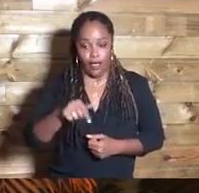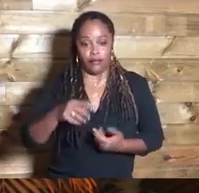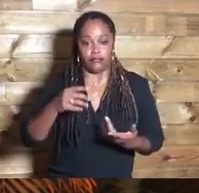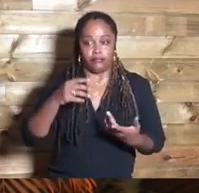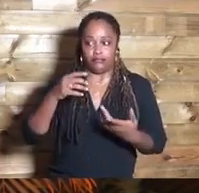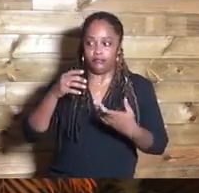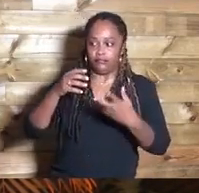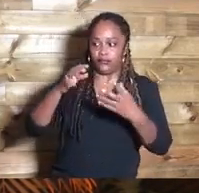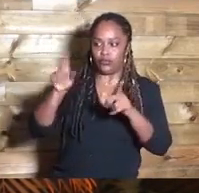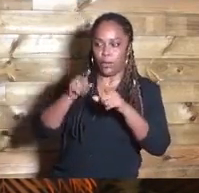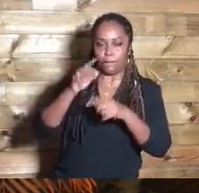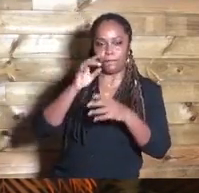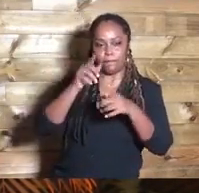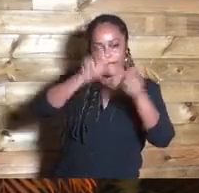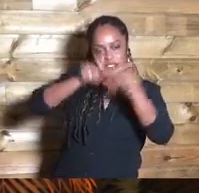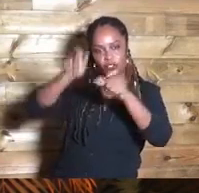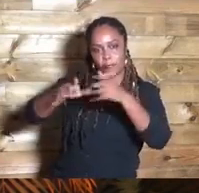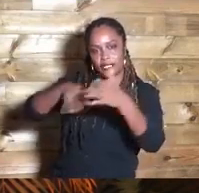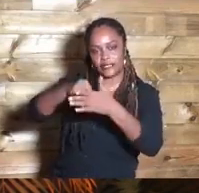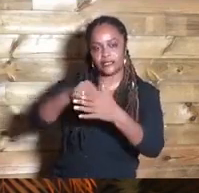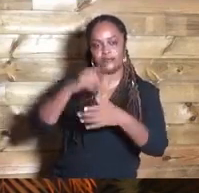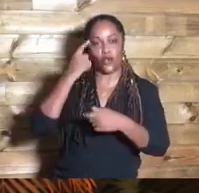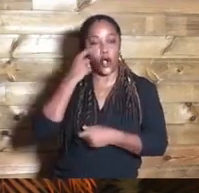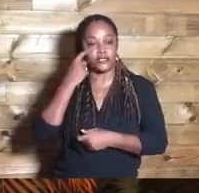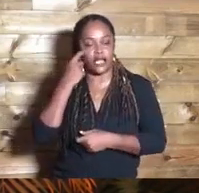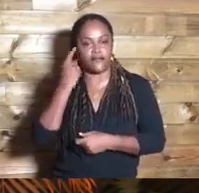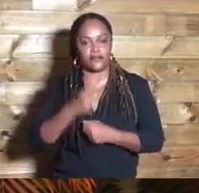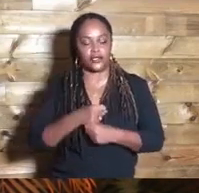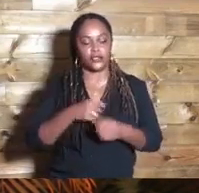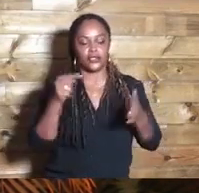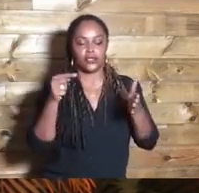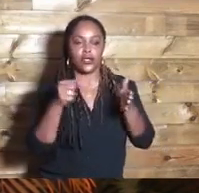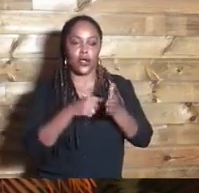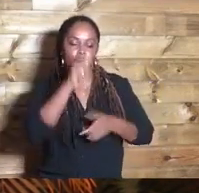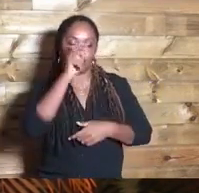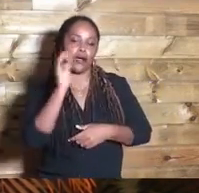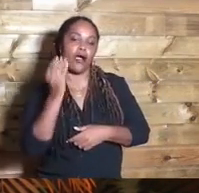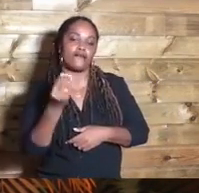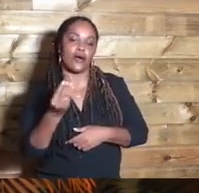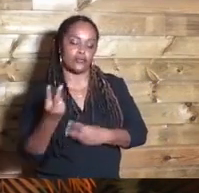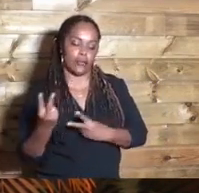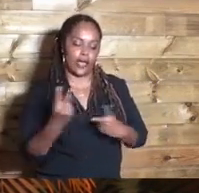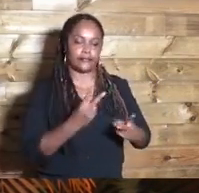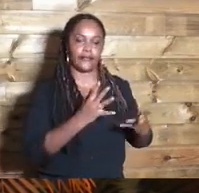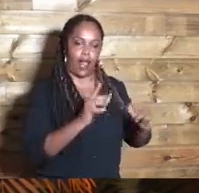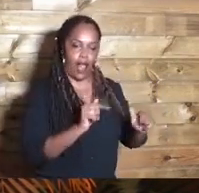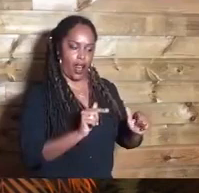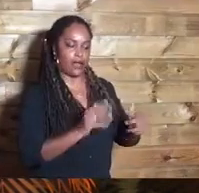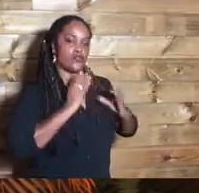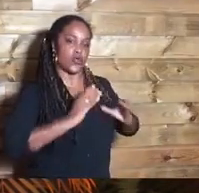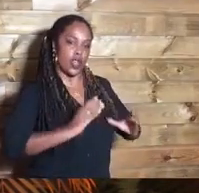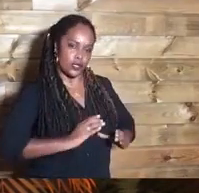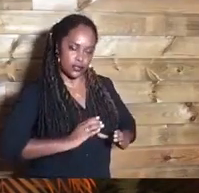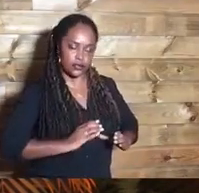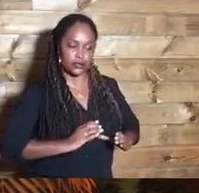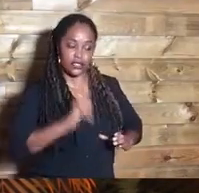pour permettre justement que l'anti monde qui va au collège, nous sommes capables de dire dans 5 ans, dans 10 ans, mais c'est là nous qui avons besoin de travail. Et il